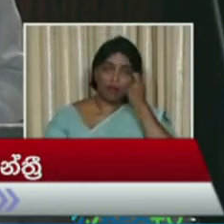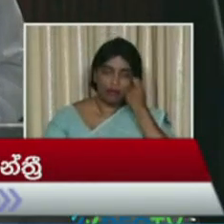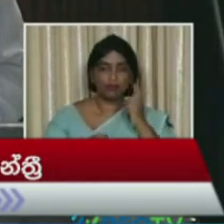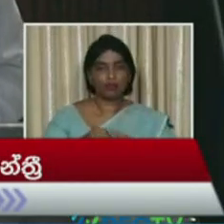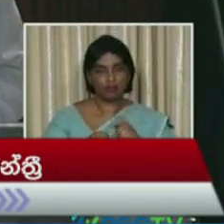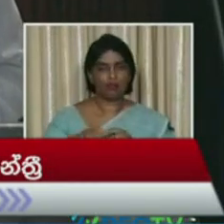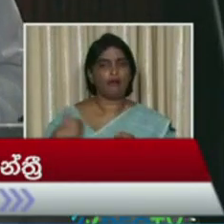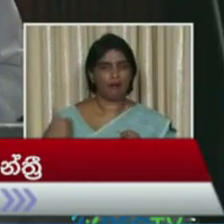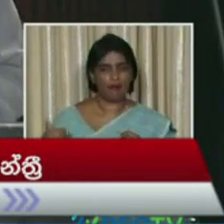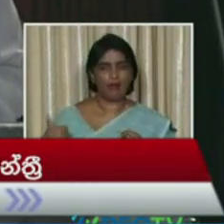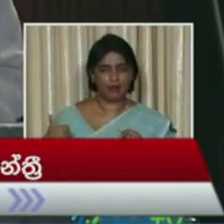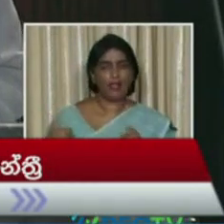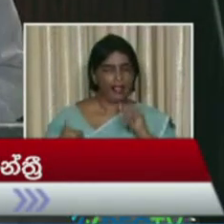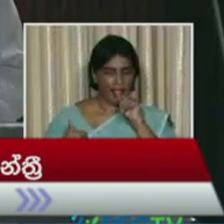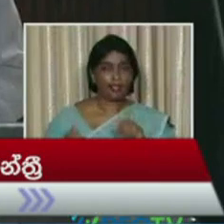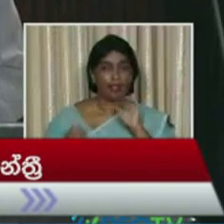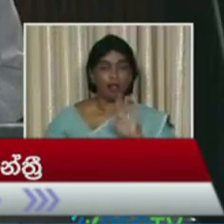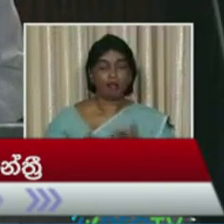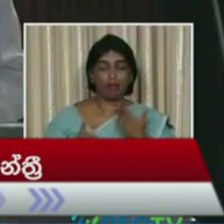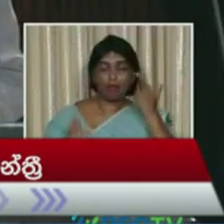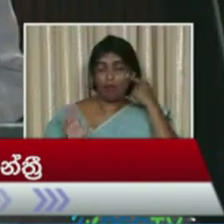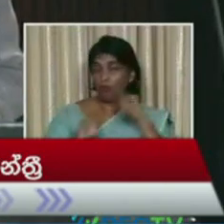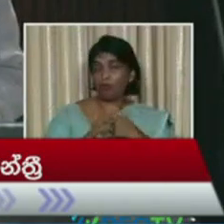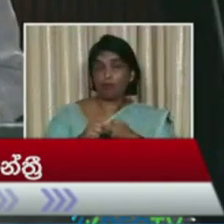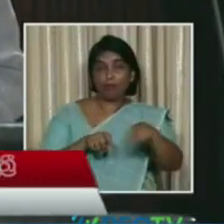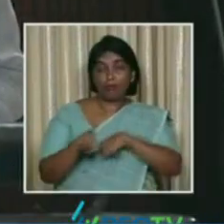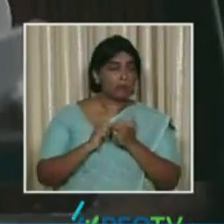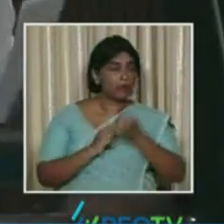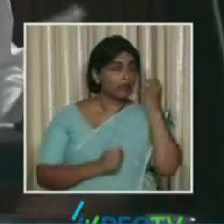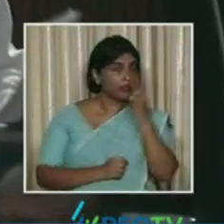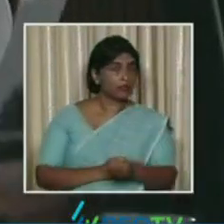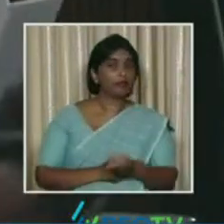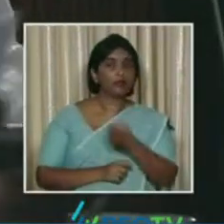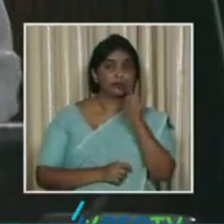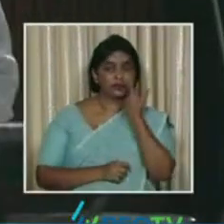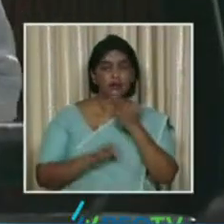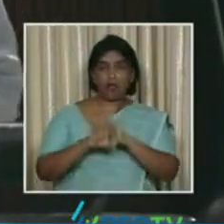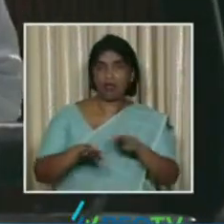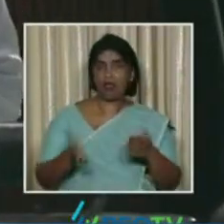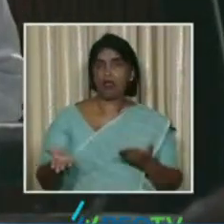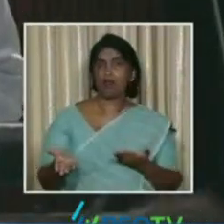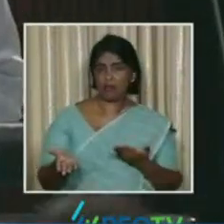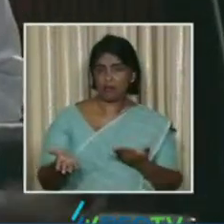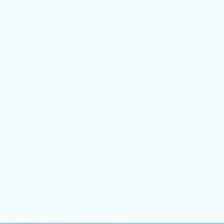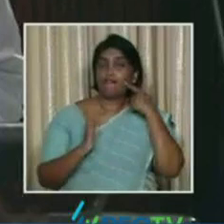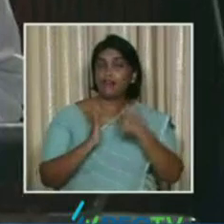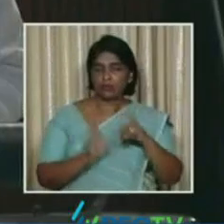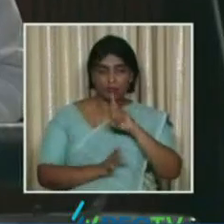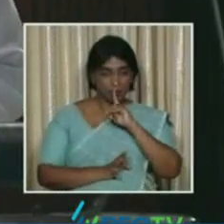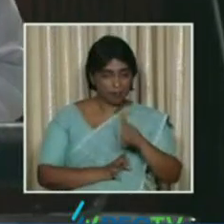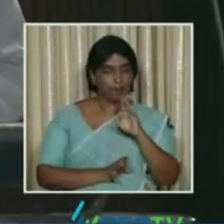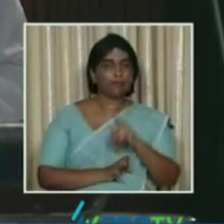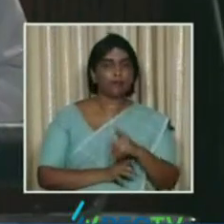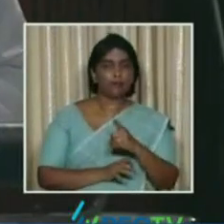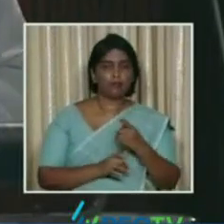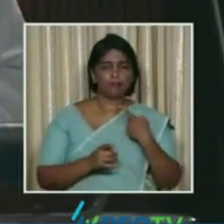ප්‍රශ්න සාධාරණ බව ඇත්ත. නමුත් ඔවුන් බිල්ලට දීලා තියෙන්නේ ඔවුන් දඩමීමා කරගෙන තියෙන්නේ අර පීඩනයටපත් වෙච්ච දරුවන්ගේ ප්‍රශ්න පත්‍ර බලනක් එක. දැන්